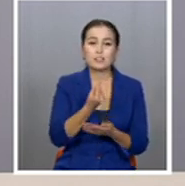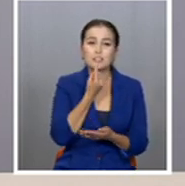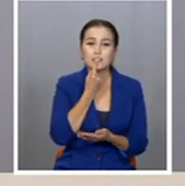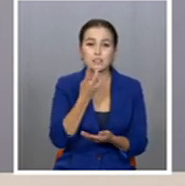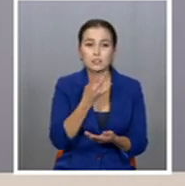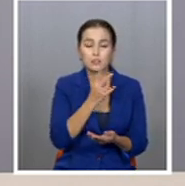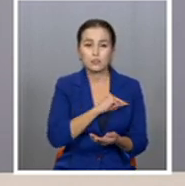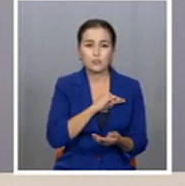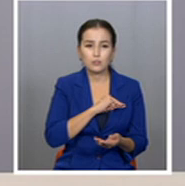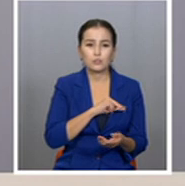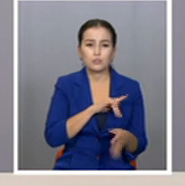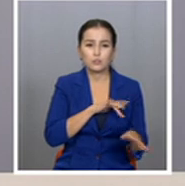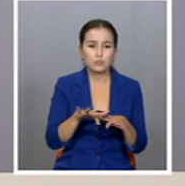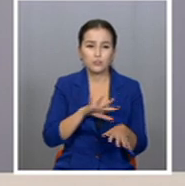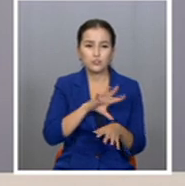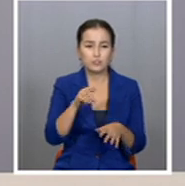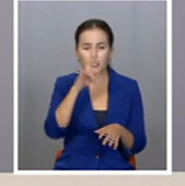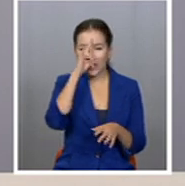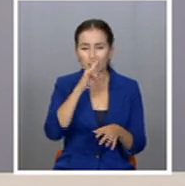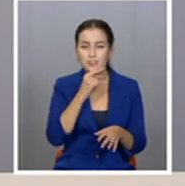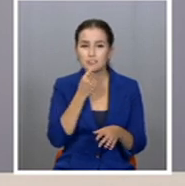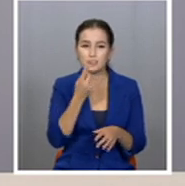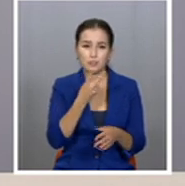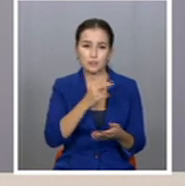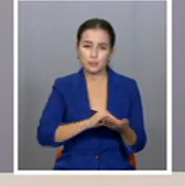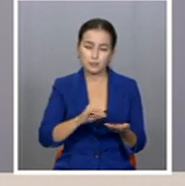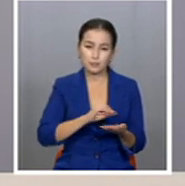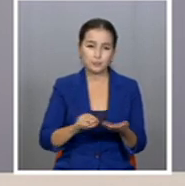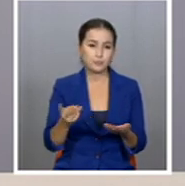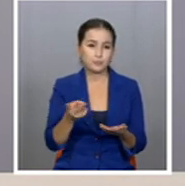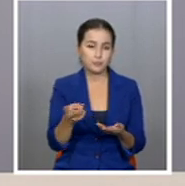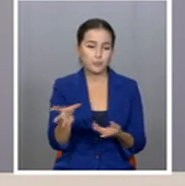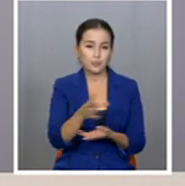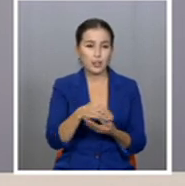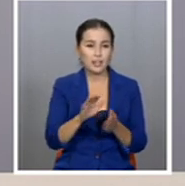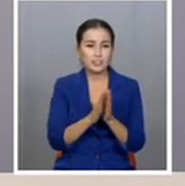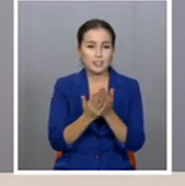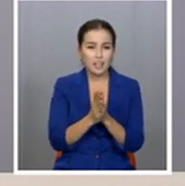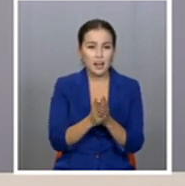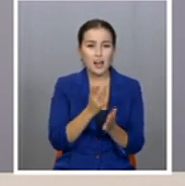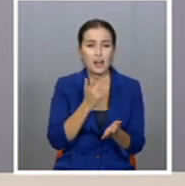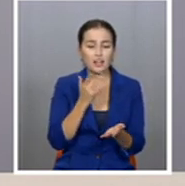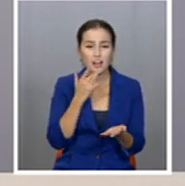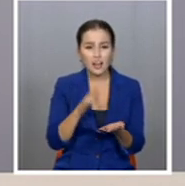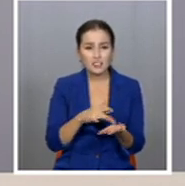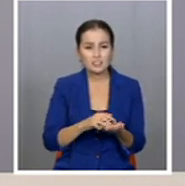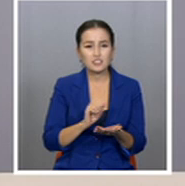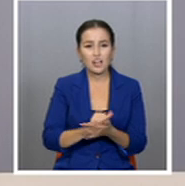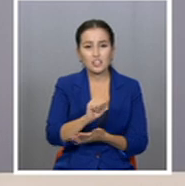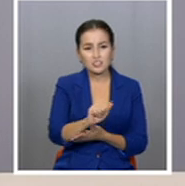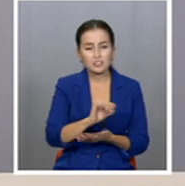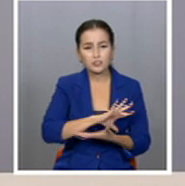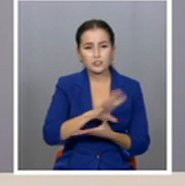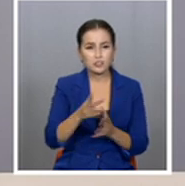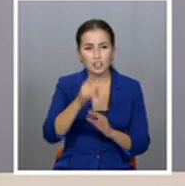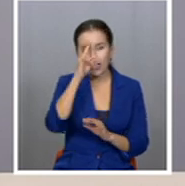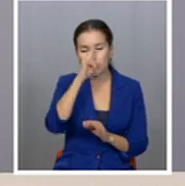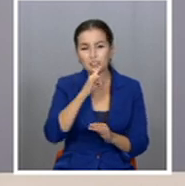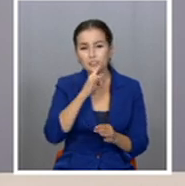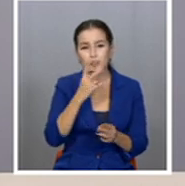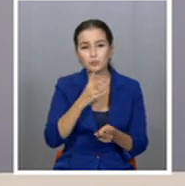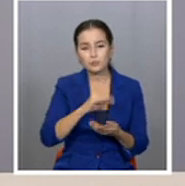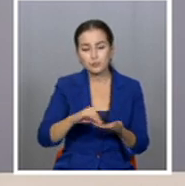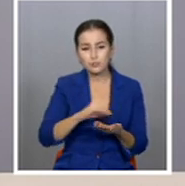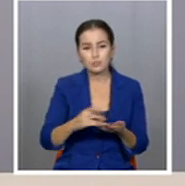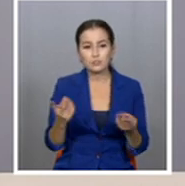қағаздарын қазақ тілінде жүргізілуін, сонымен қатар кітаптар, газет журналдардың қазақ тілінде басылымы көбейіп